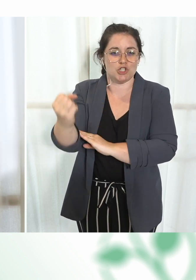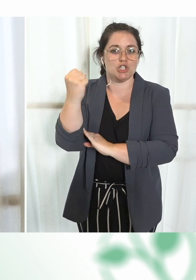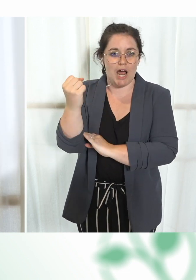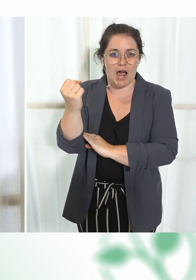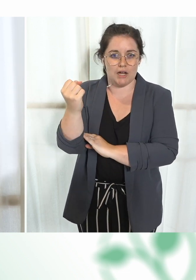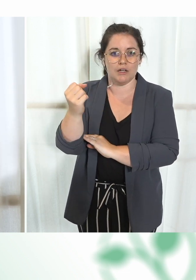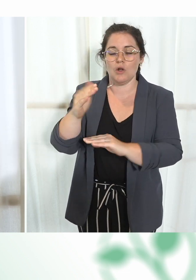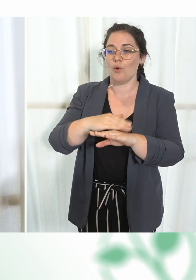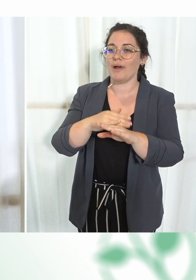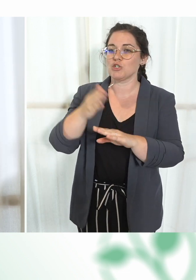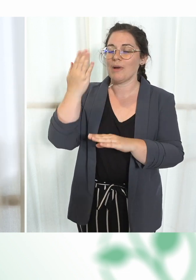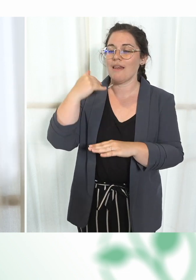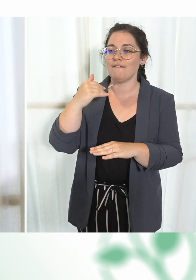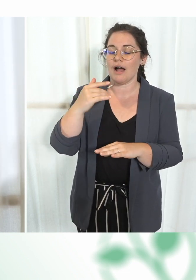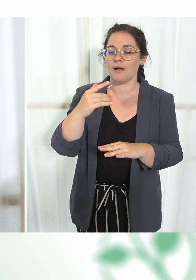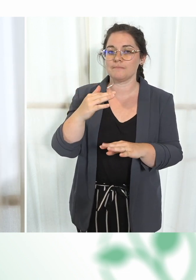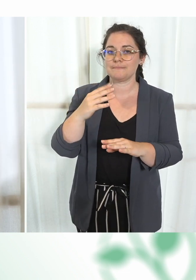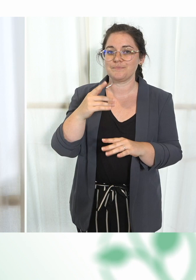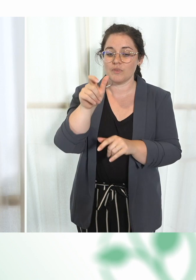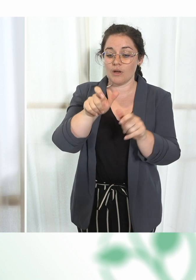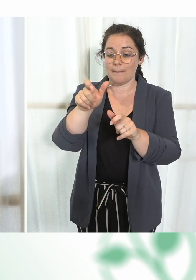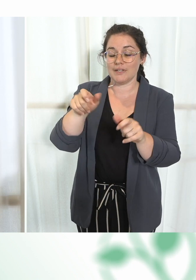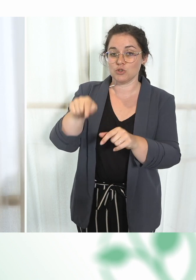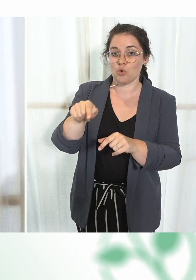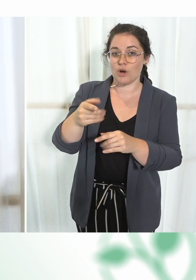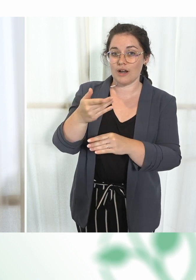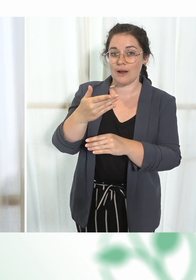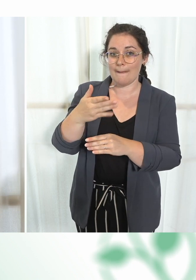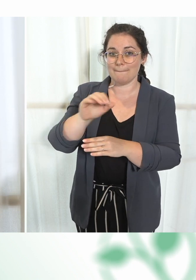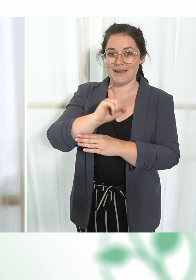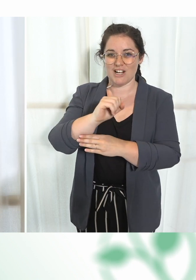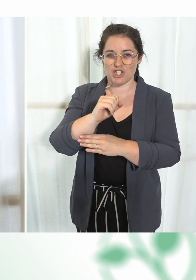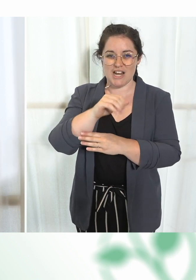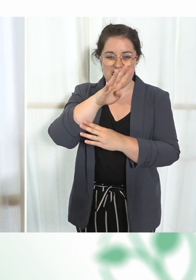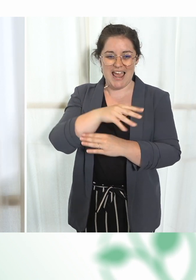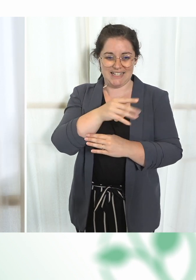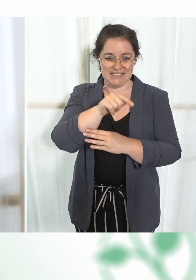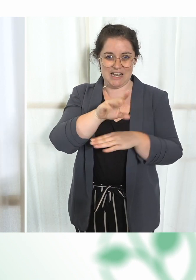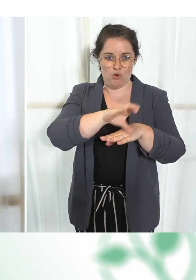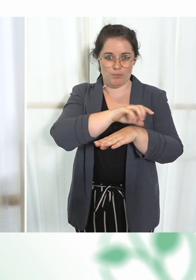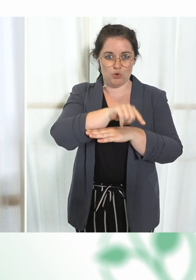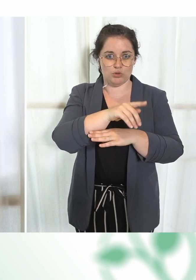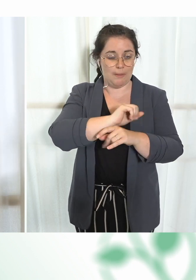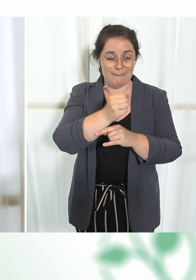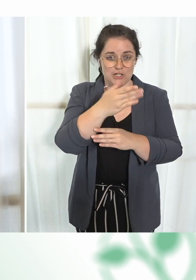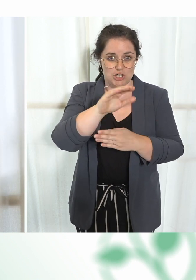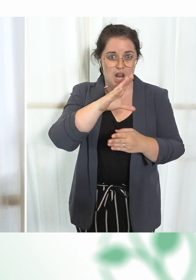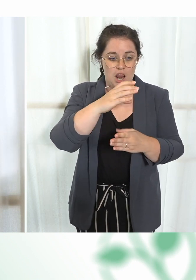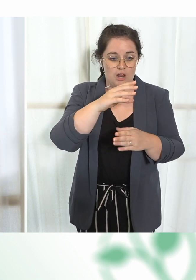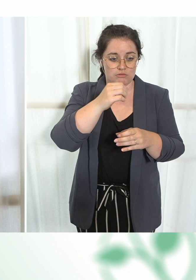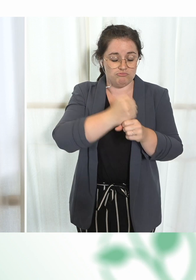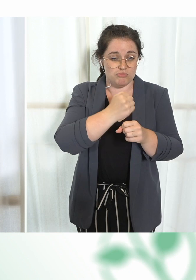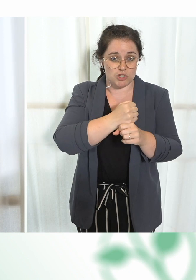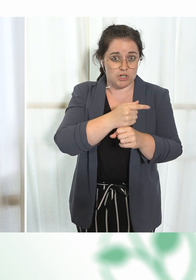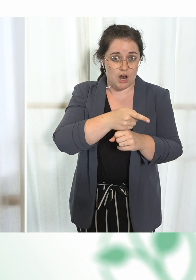war mit dass Leute halt dann schneller auf Excel auch arbeiten können, was man so nicht